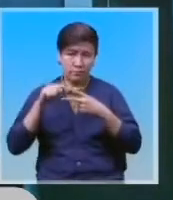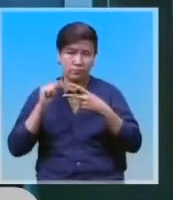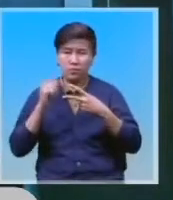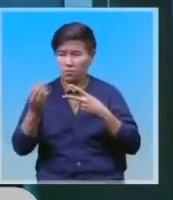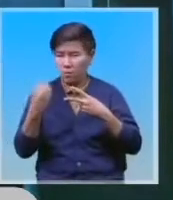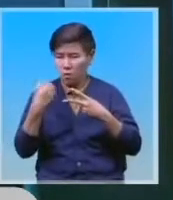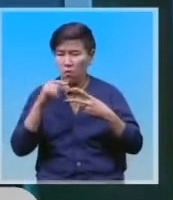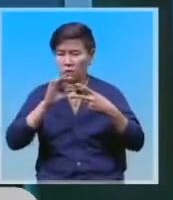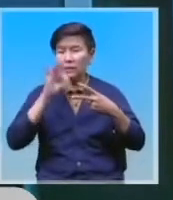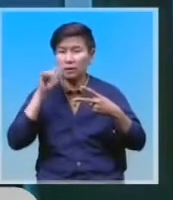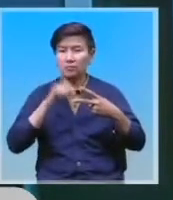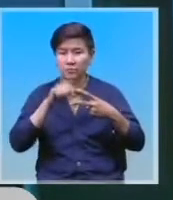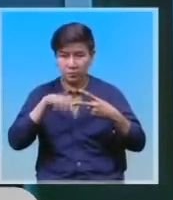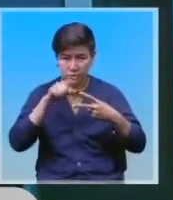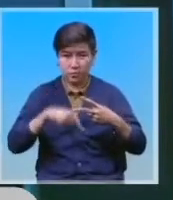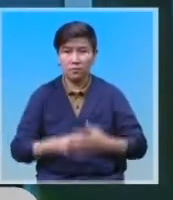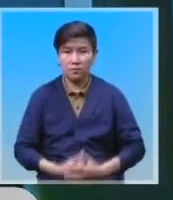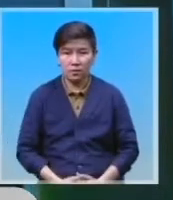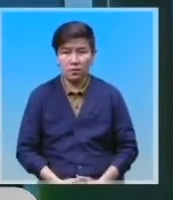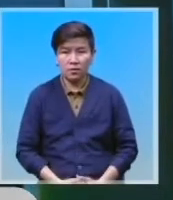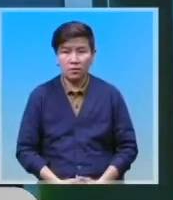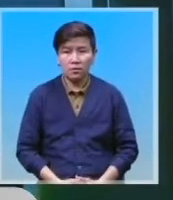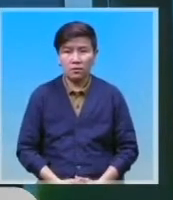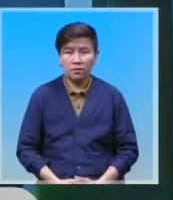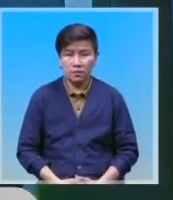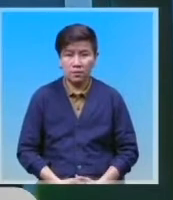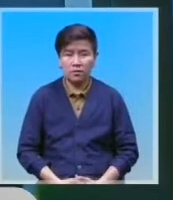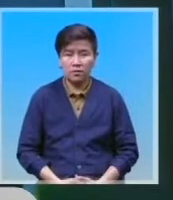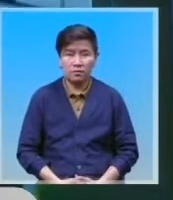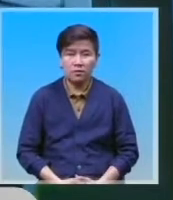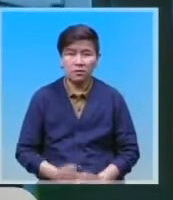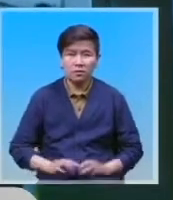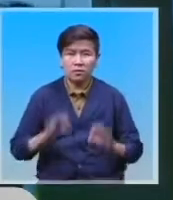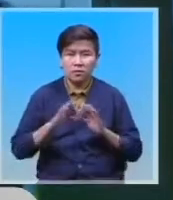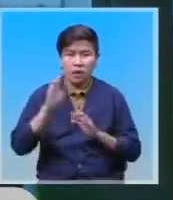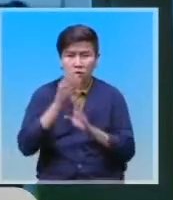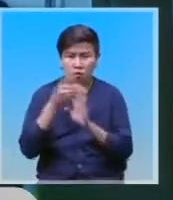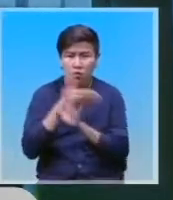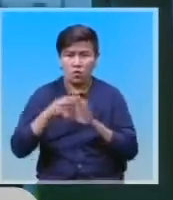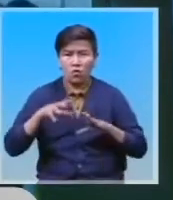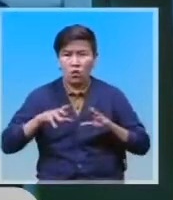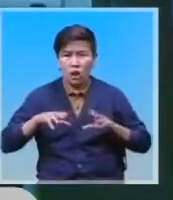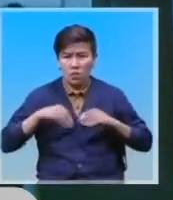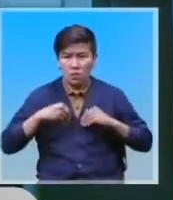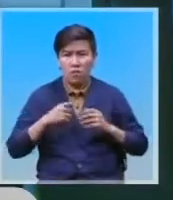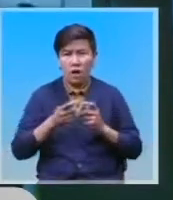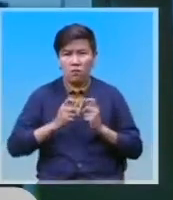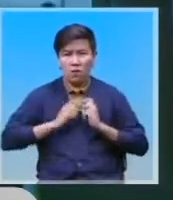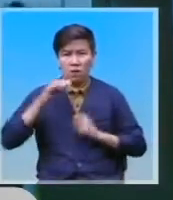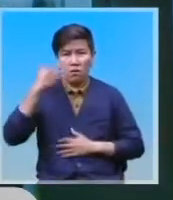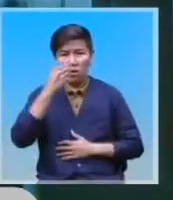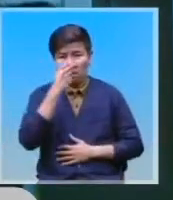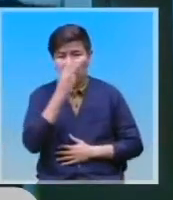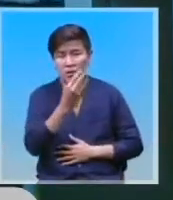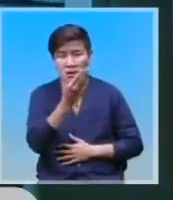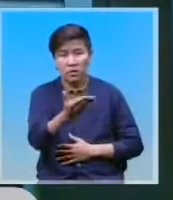ามันไม่ถูกต้องนะจะทำแบบนี้ก็ต้องได้รับความยินยอมได้รับอนุญาตจากท้องถิ่นด้วยนะ นั่นน่ะสิงั้นไปดูภ